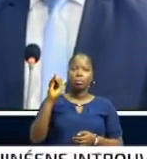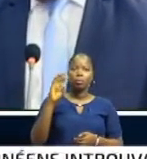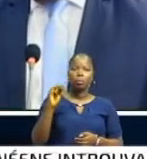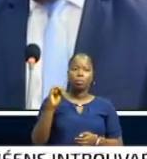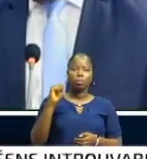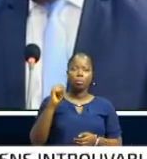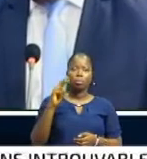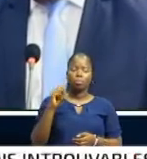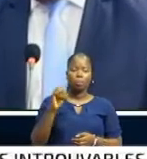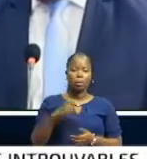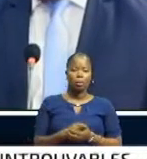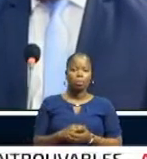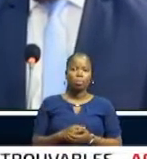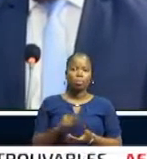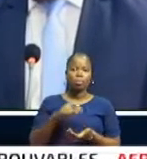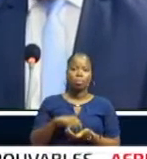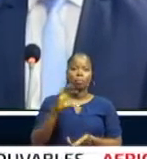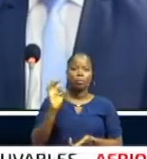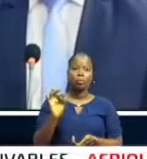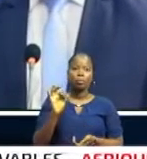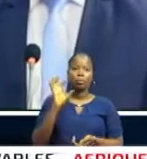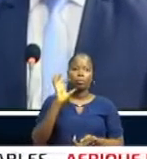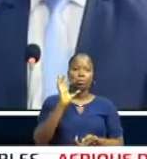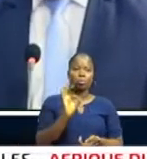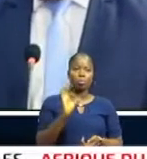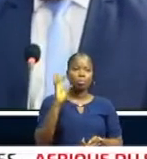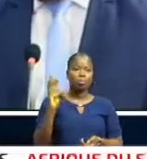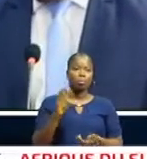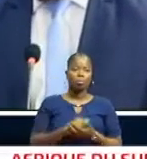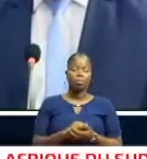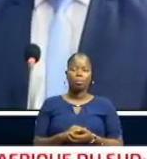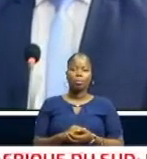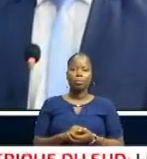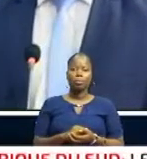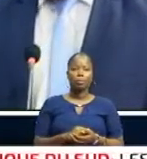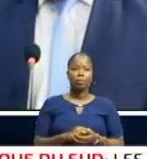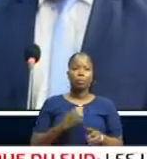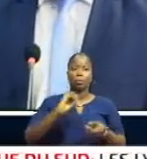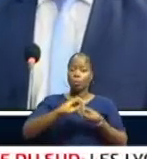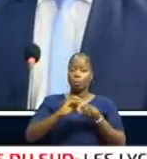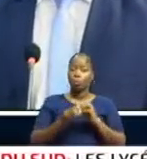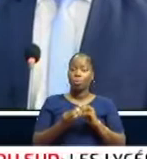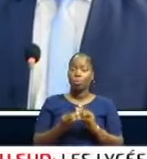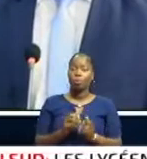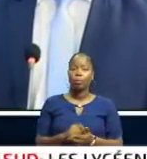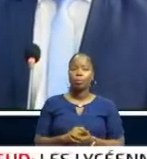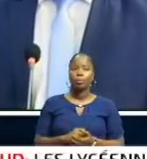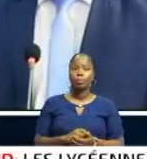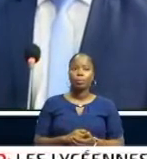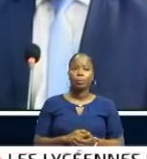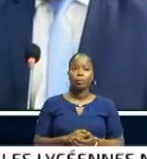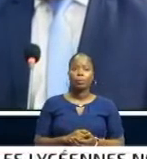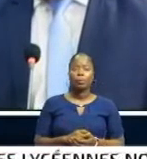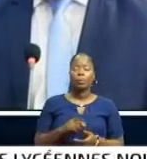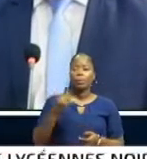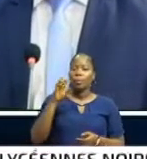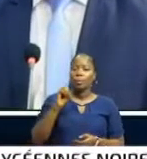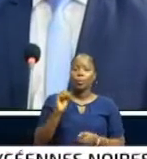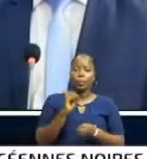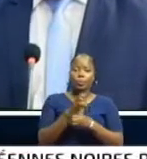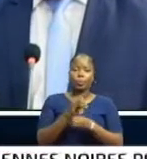l'arrêt du conseil d'état nous 235 du 24 avril 1996 où le conseil d'état